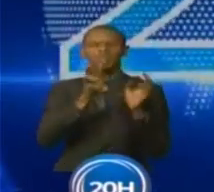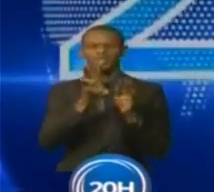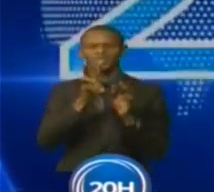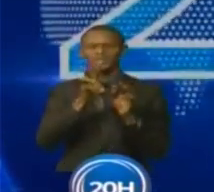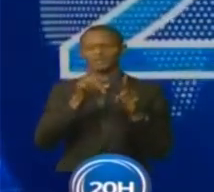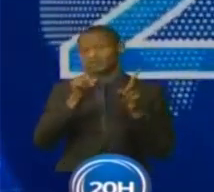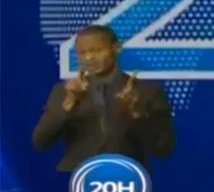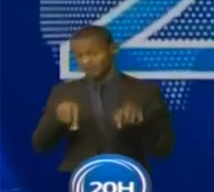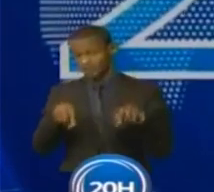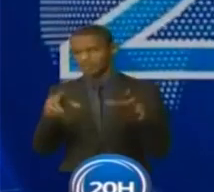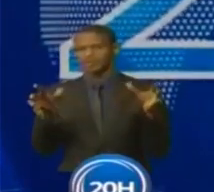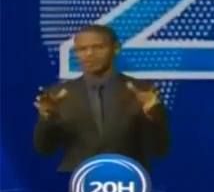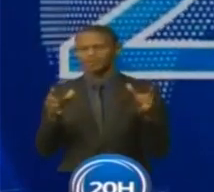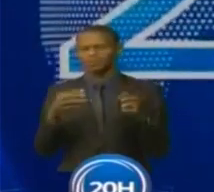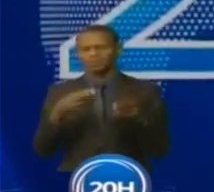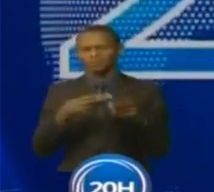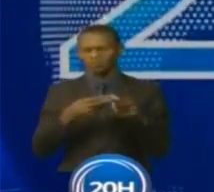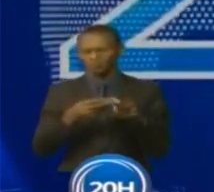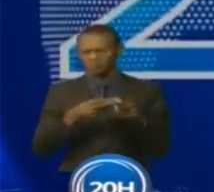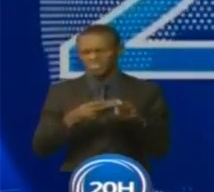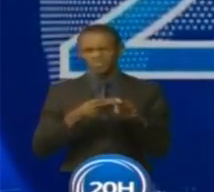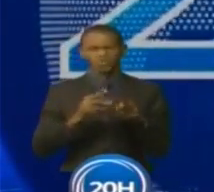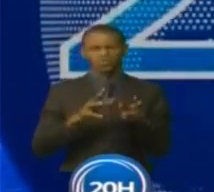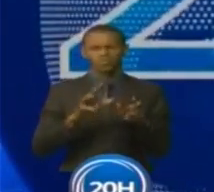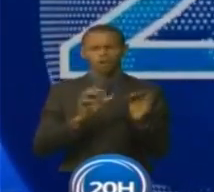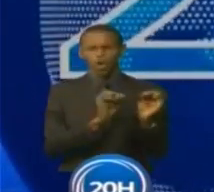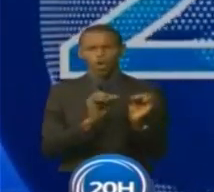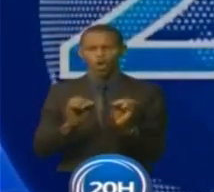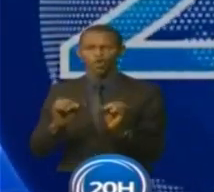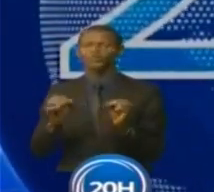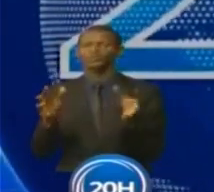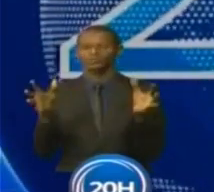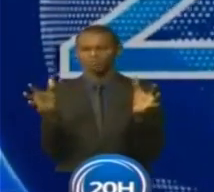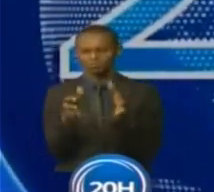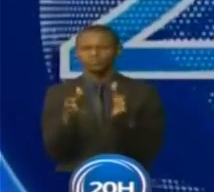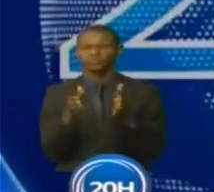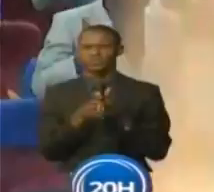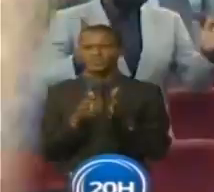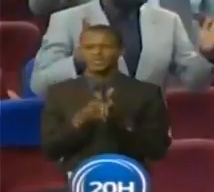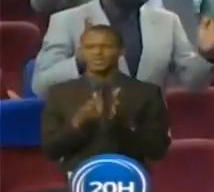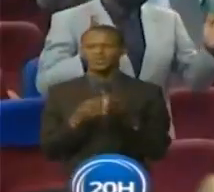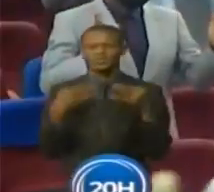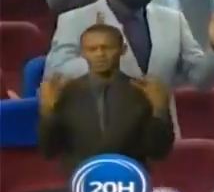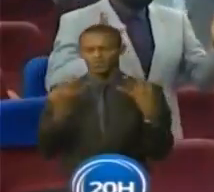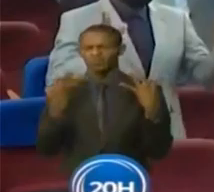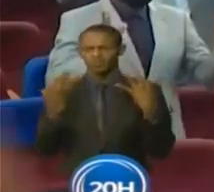cette occasion par le pasteur Jean-Claude Safari.